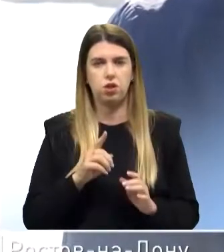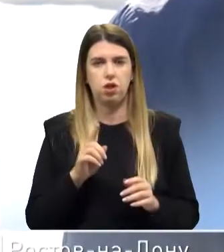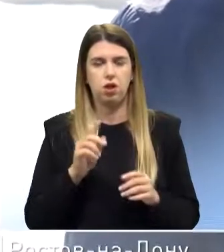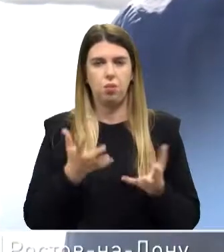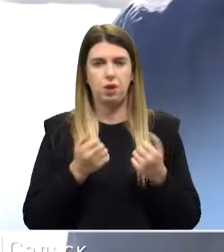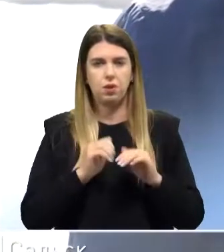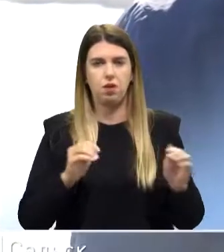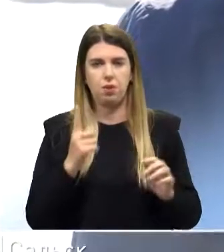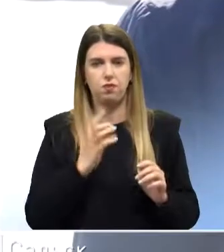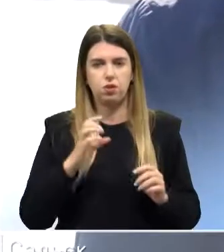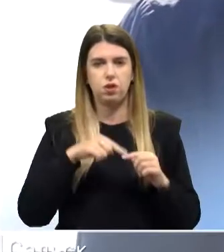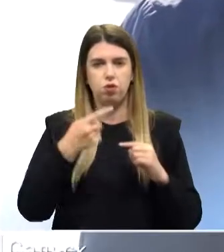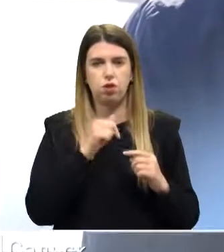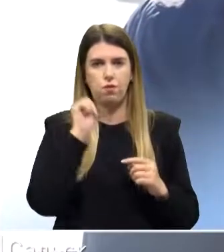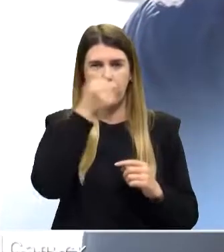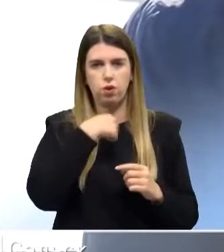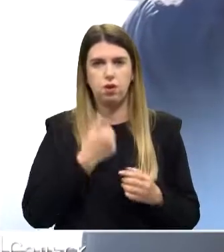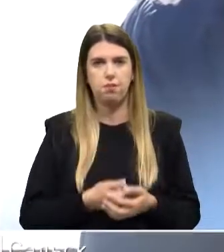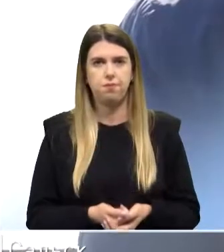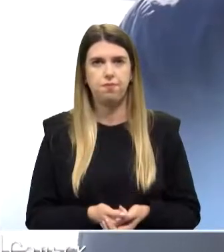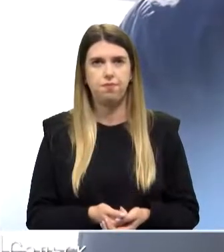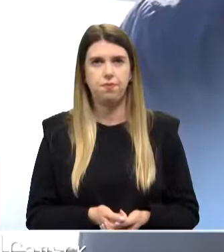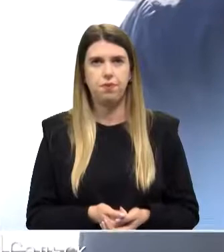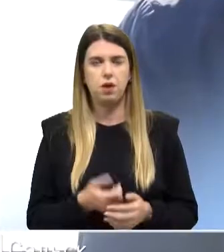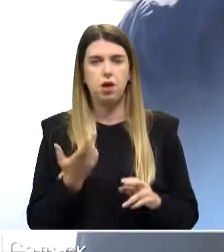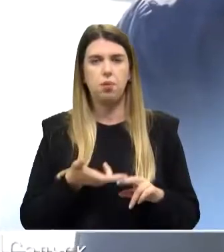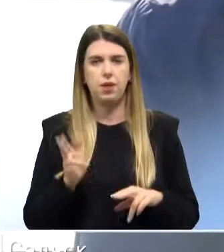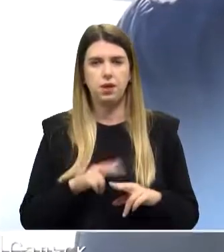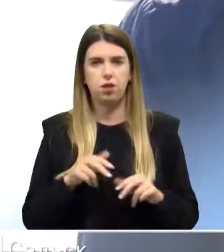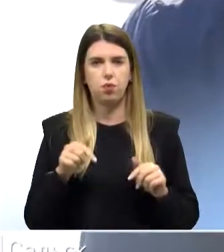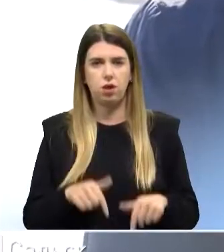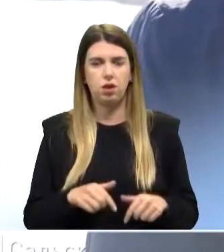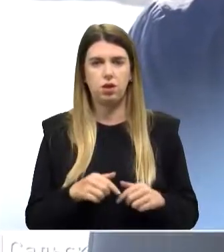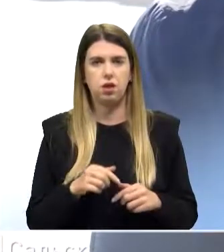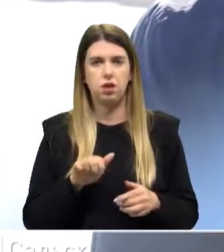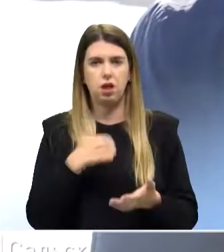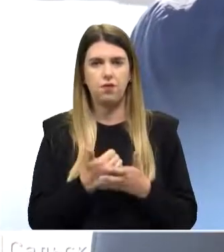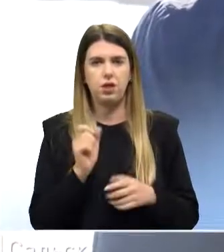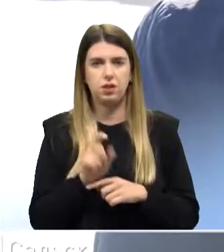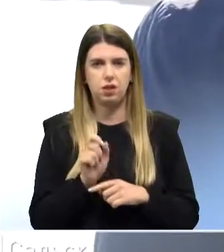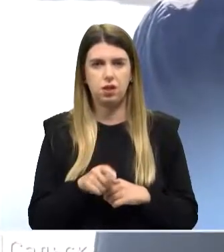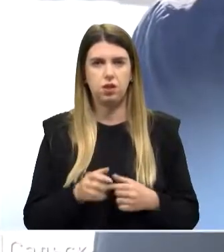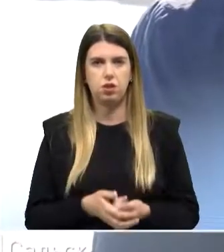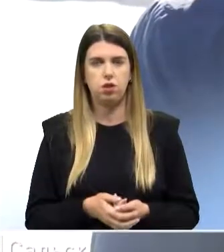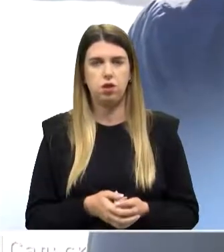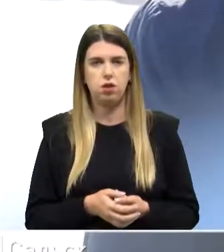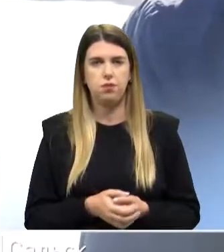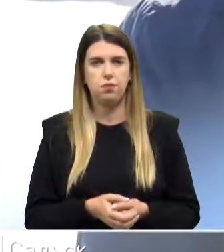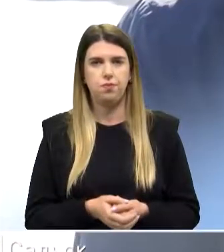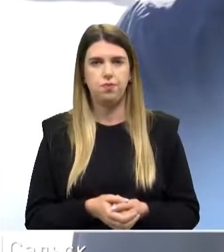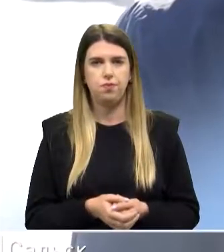детишек 1 сентября следующего года. Вот, поэтому вот это принципиальная задача. А учитывая,